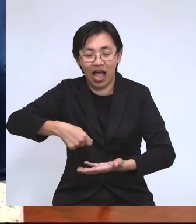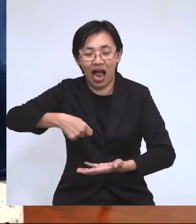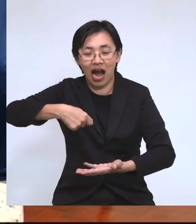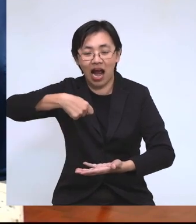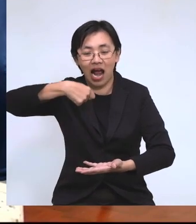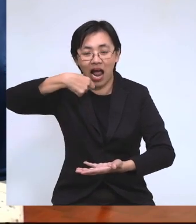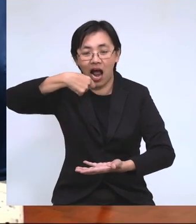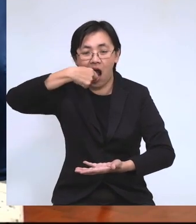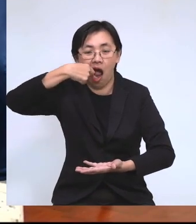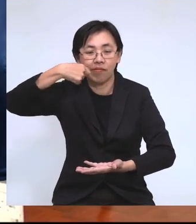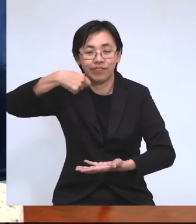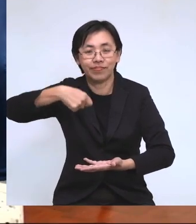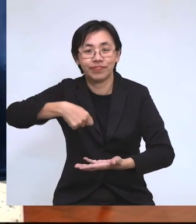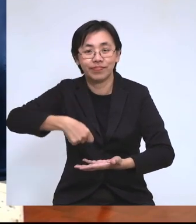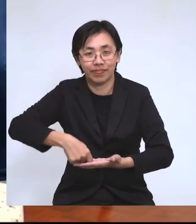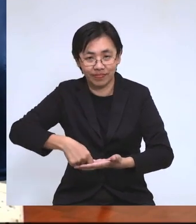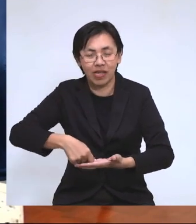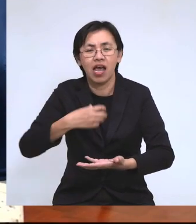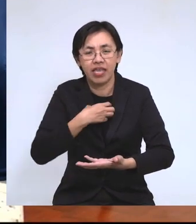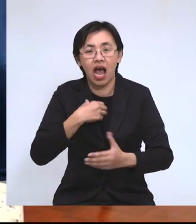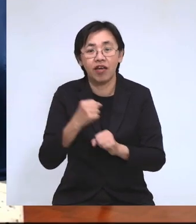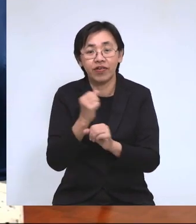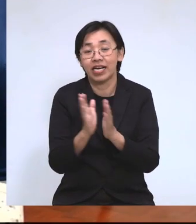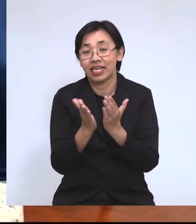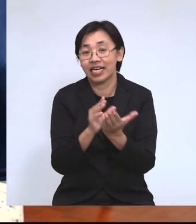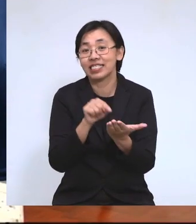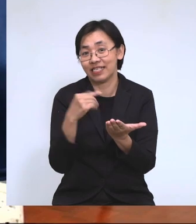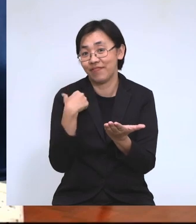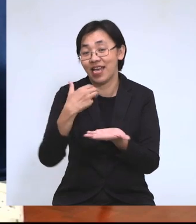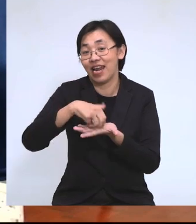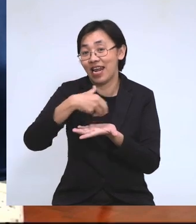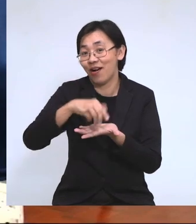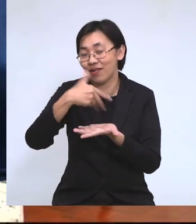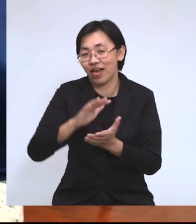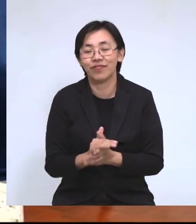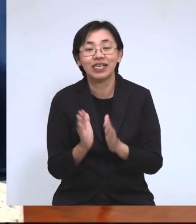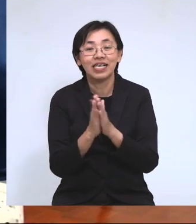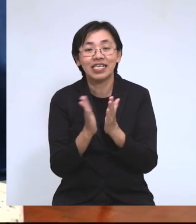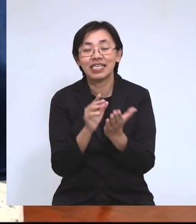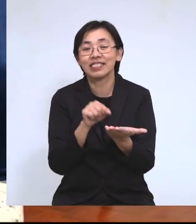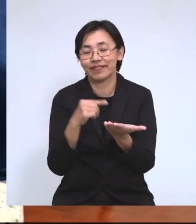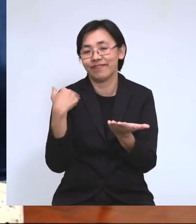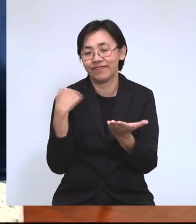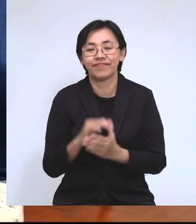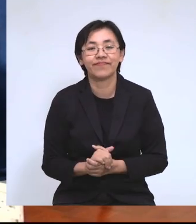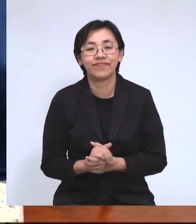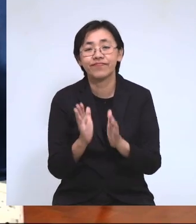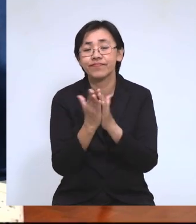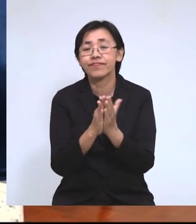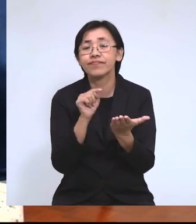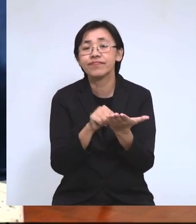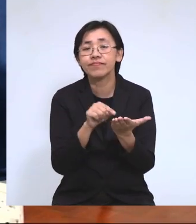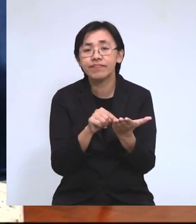แล้วก็ยกตักช้อนขึ้นมาฉะนั้นเนี่ยค่ะทักษะการกินข้าวด้วยช้อนมันก็จะอยู่ในเล่มอย่างที่ครูหวานเล่าไปแล้วใช่ไหมคะเราจะมีคู่มื